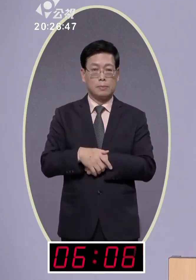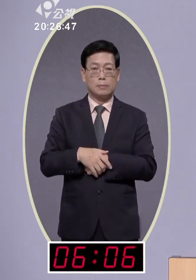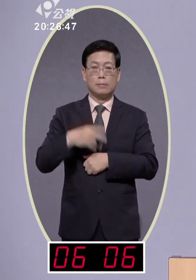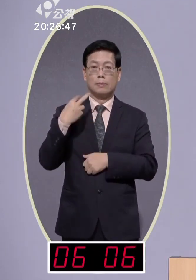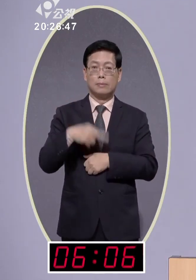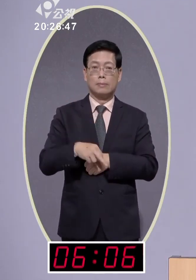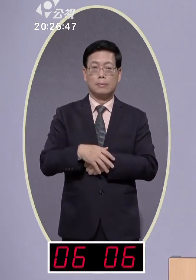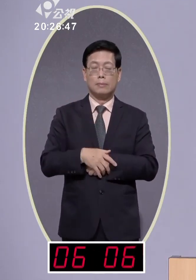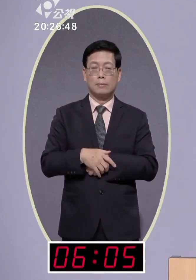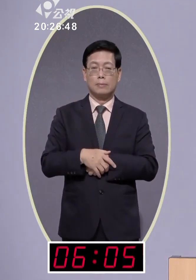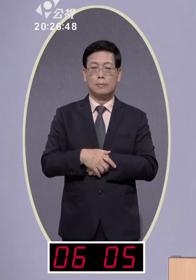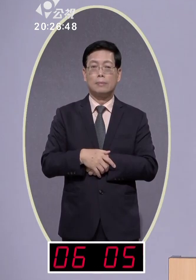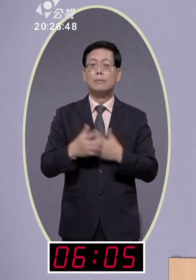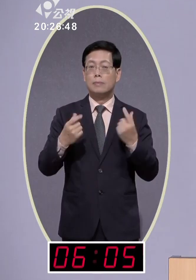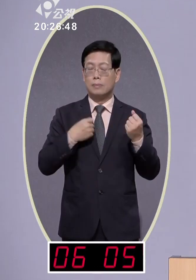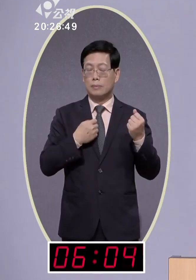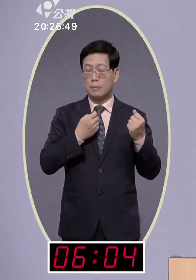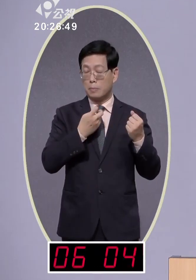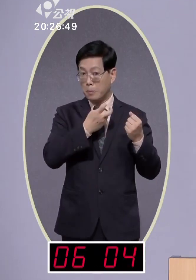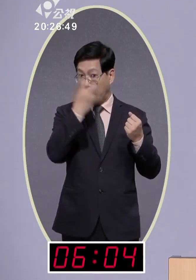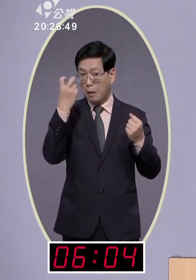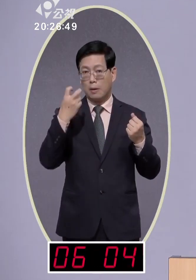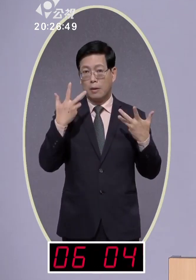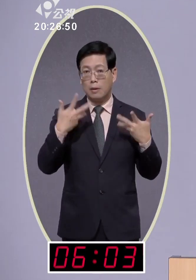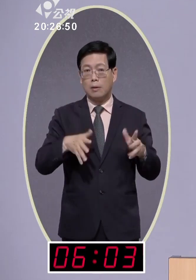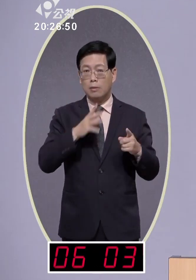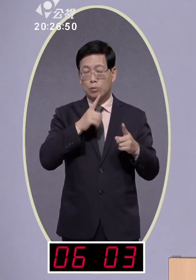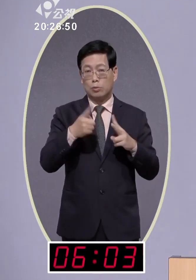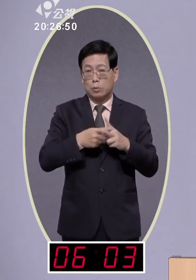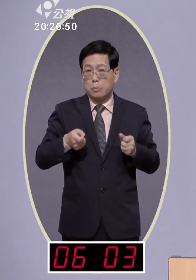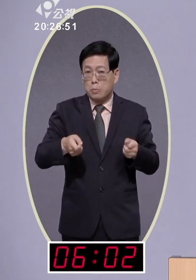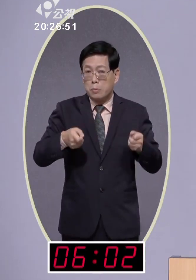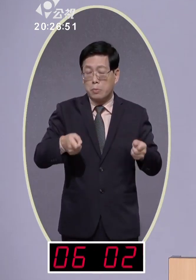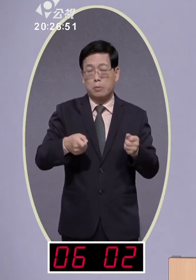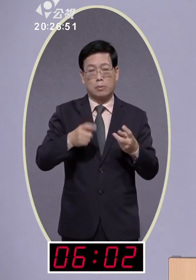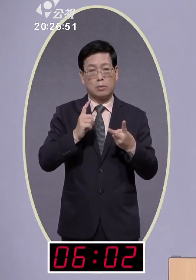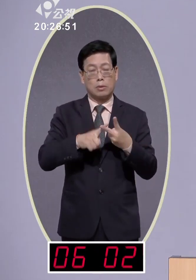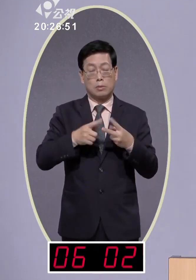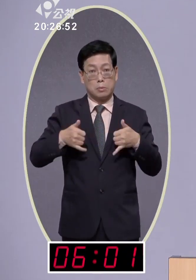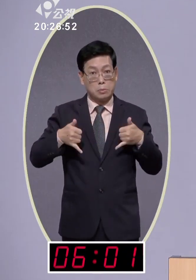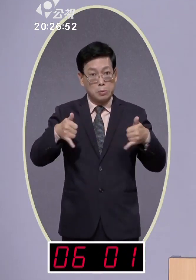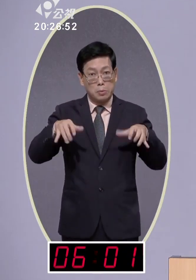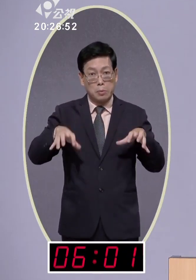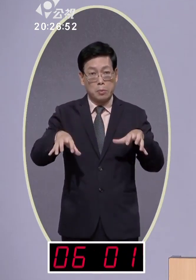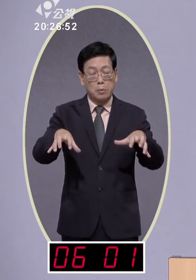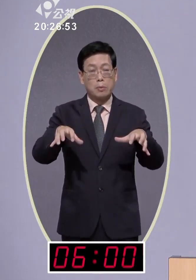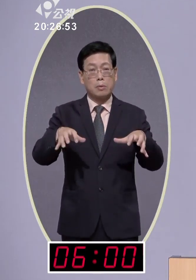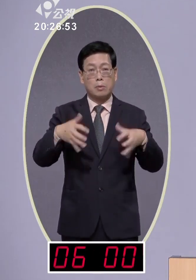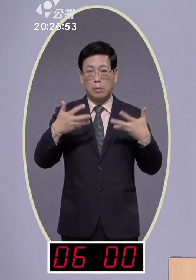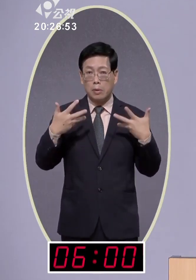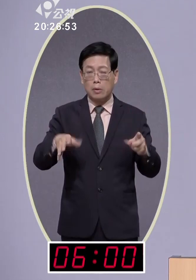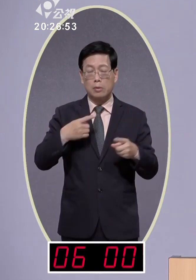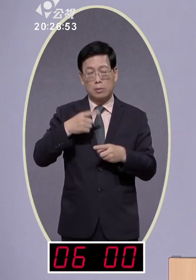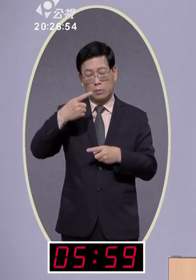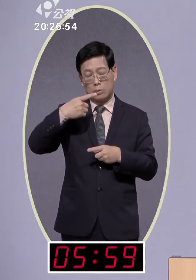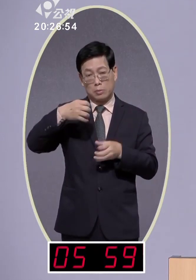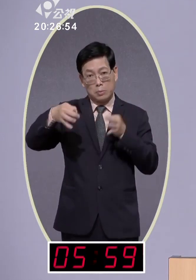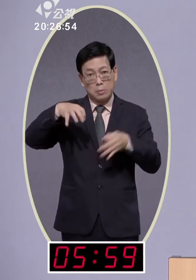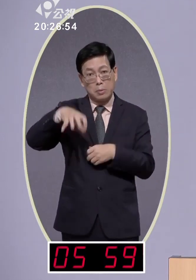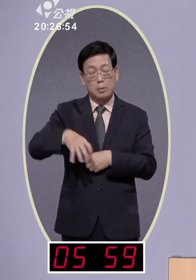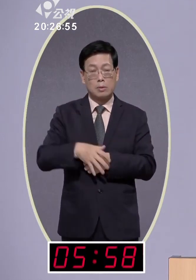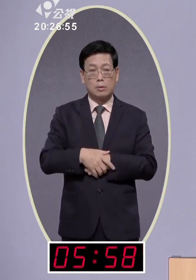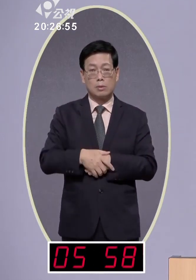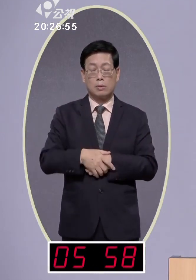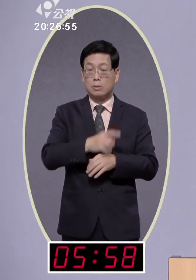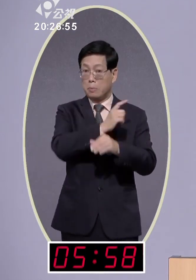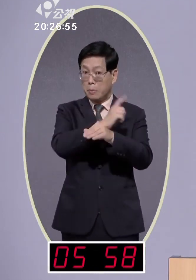时我也看到说，很多的小摊商还有街上的传统的商家，路上